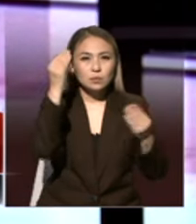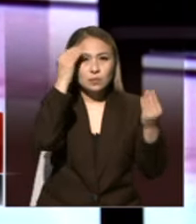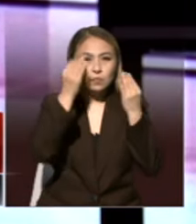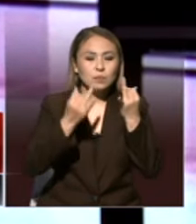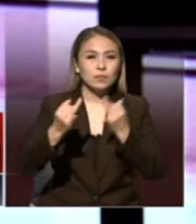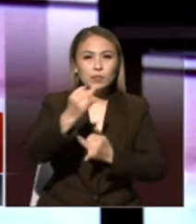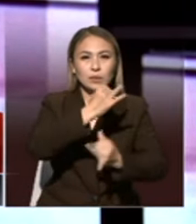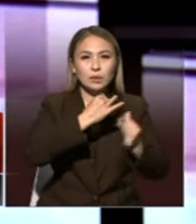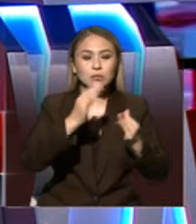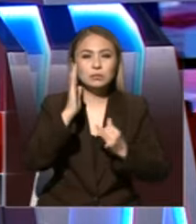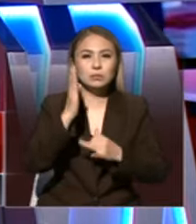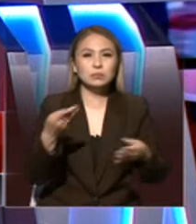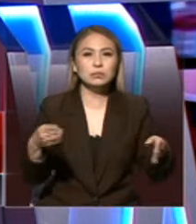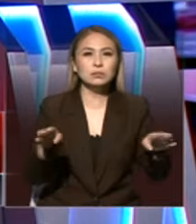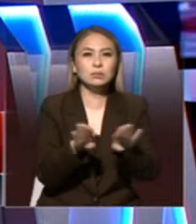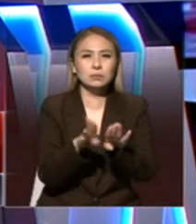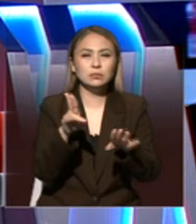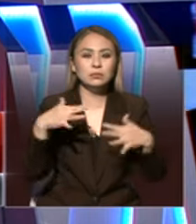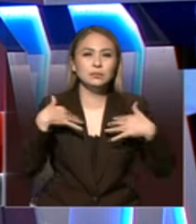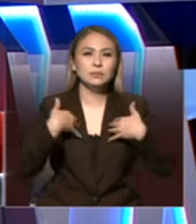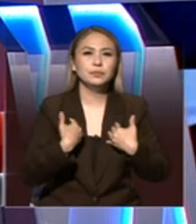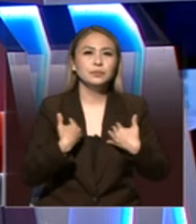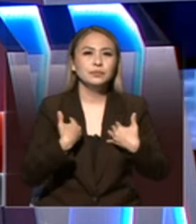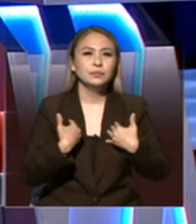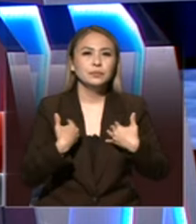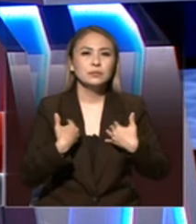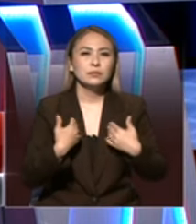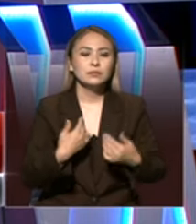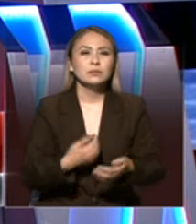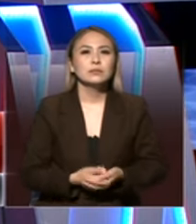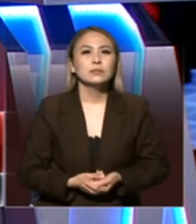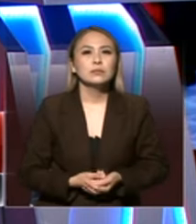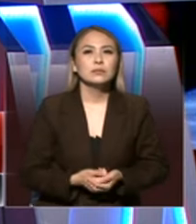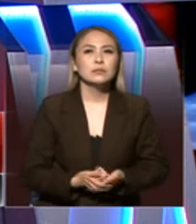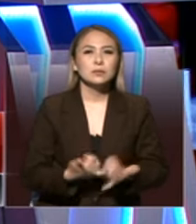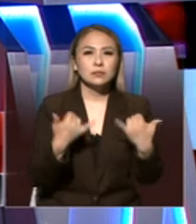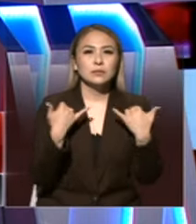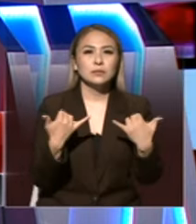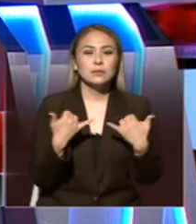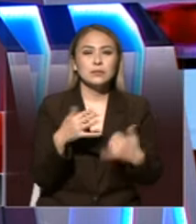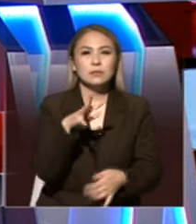айтармыз. Бірақ та сол өкінішке орай сол бүгін